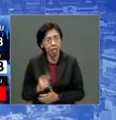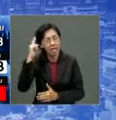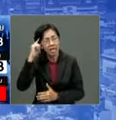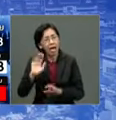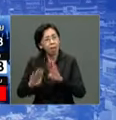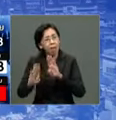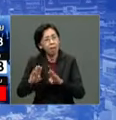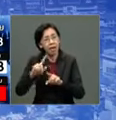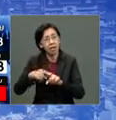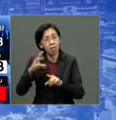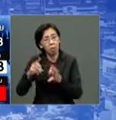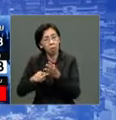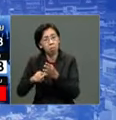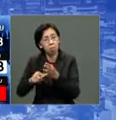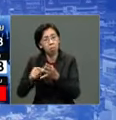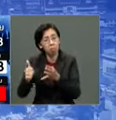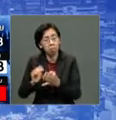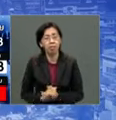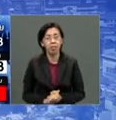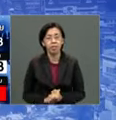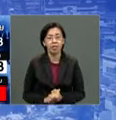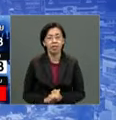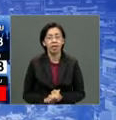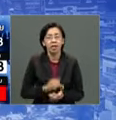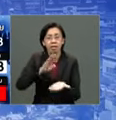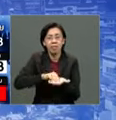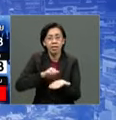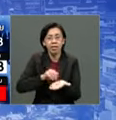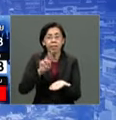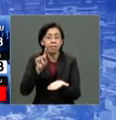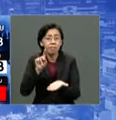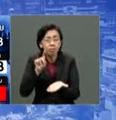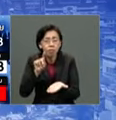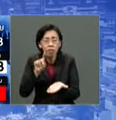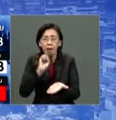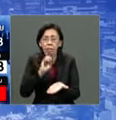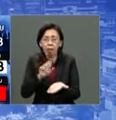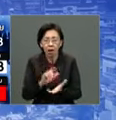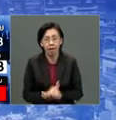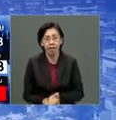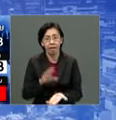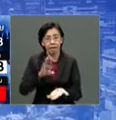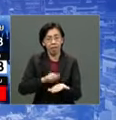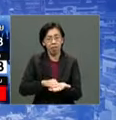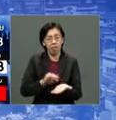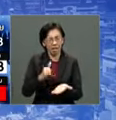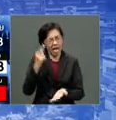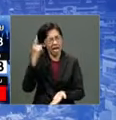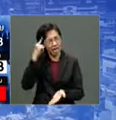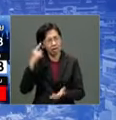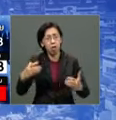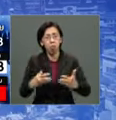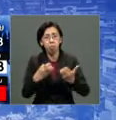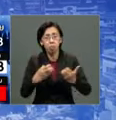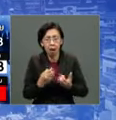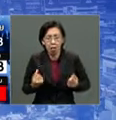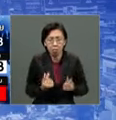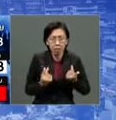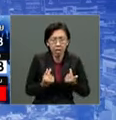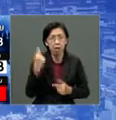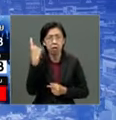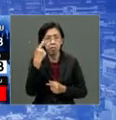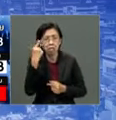งปลายเดือนมิถุนายนครับรวมทั้งมีชุดข้อมูลบางส่วนที่ออกมาบอกว่าอาจจะมีการปิดต่อเนื่องครับเรื่องนี้สบคมีแนวท